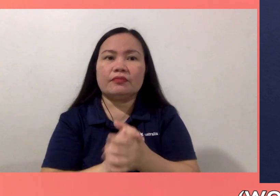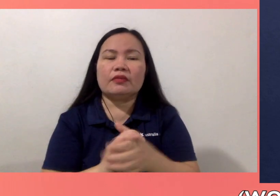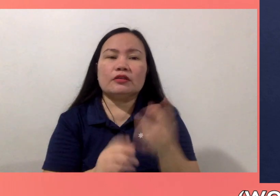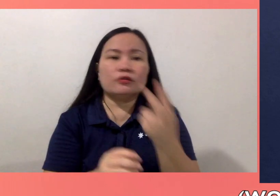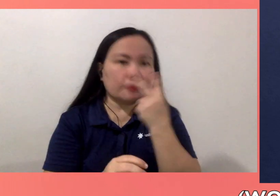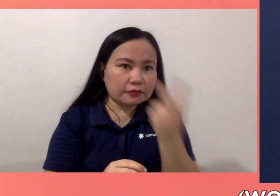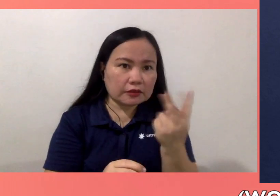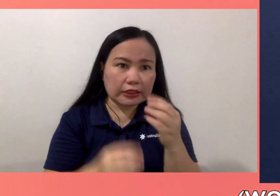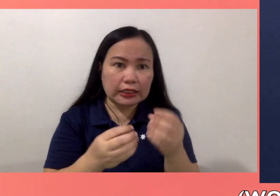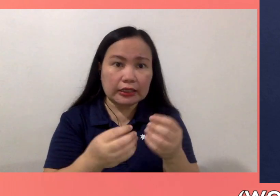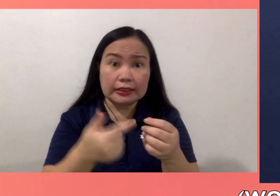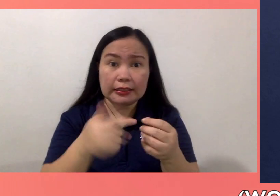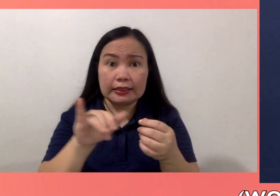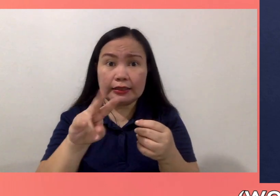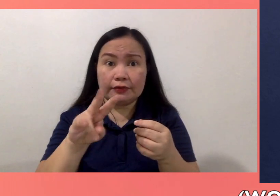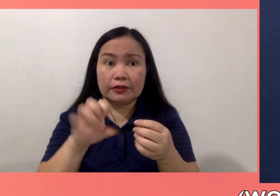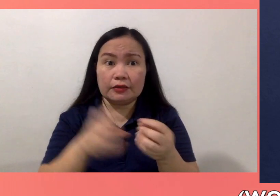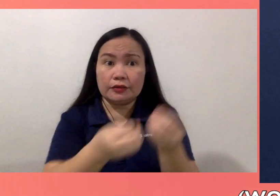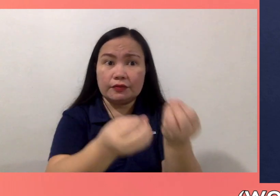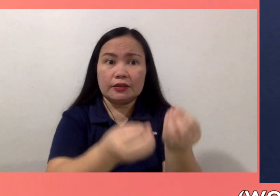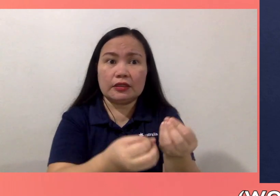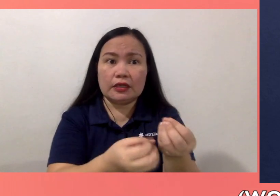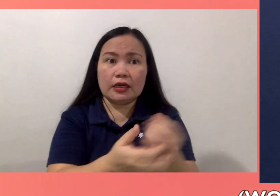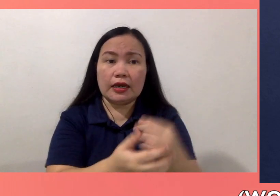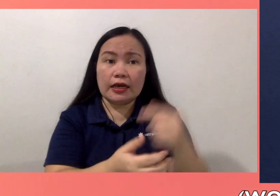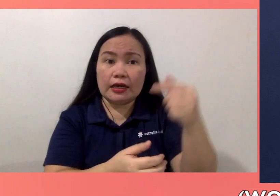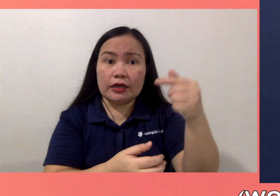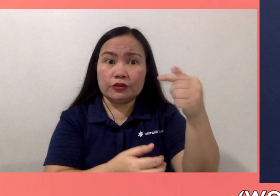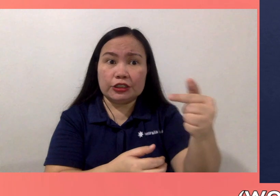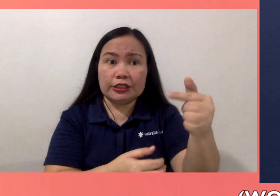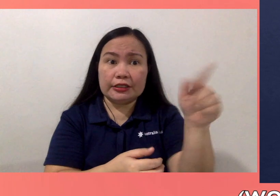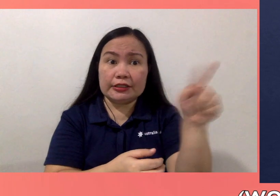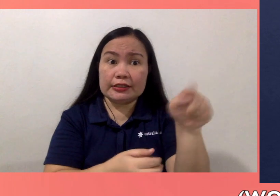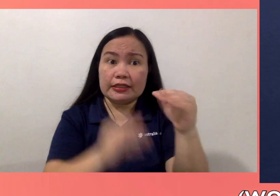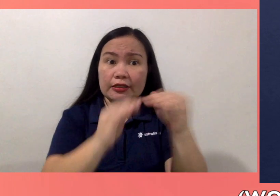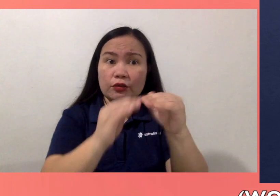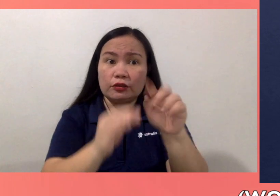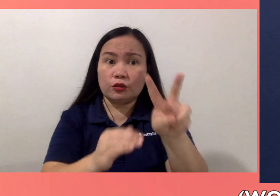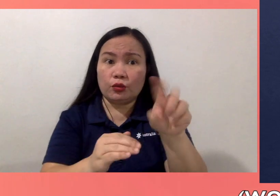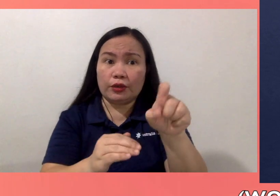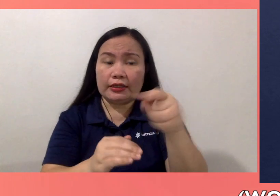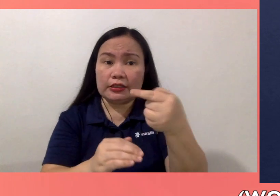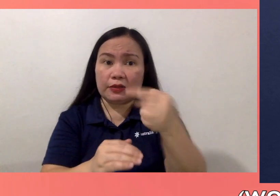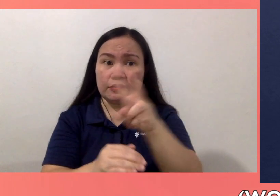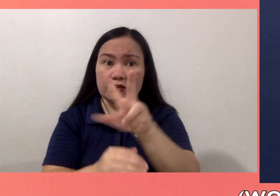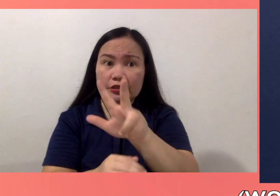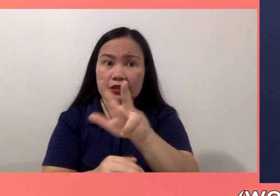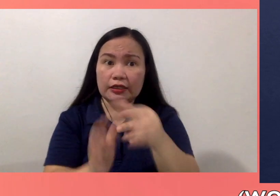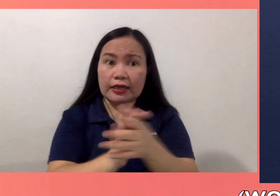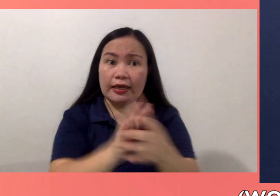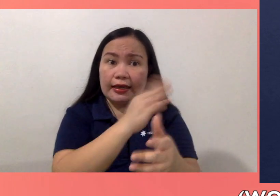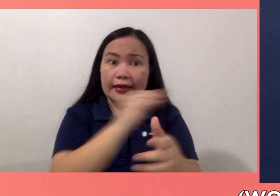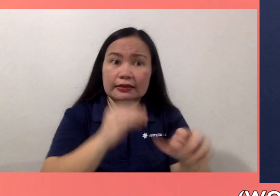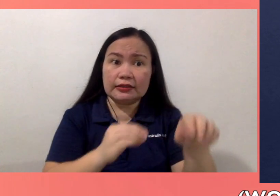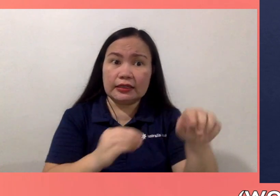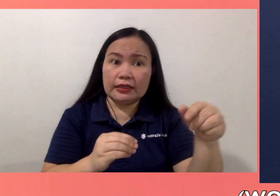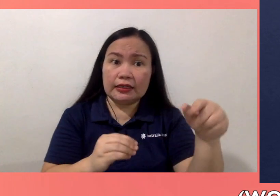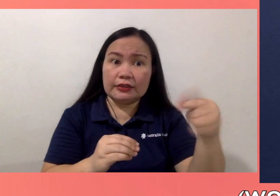2x minus 3. Tapos yung GE natin, that is 3x plus 5. Kunin natin yung value